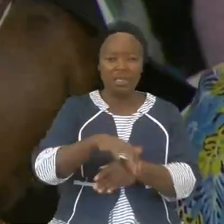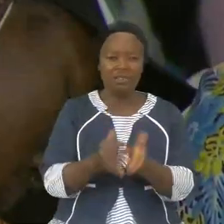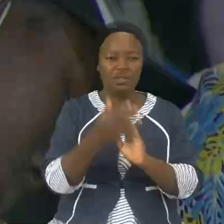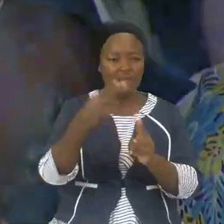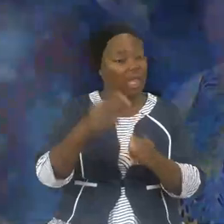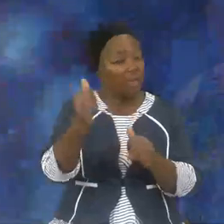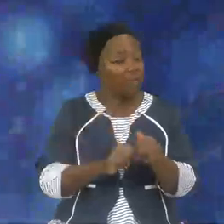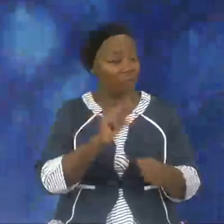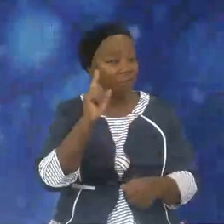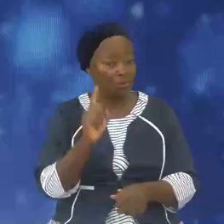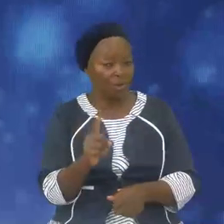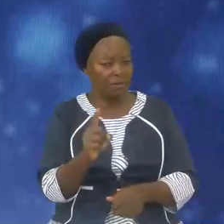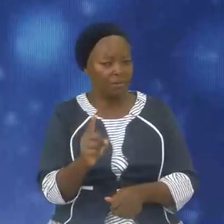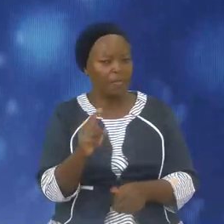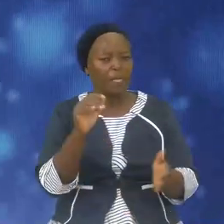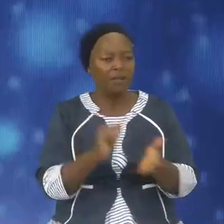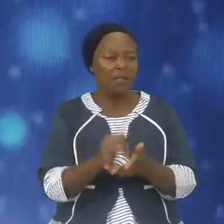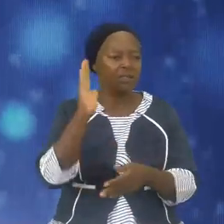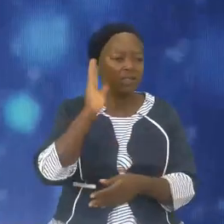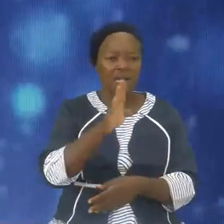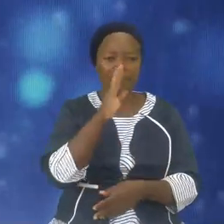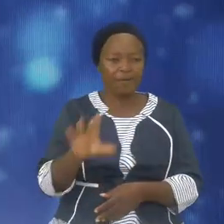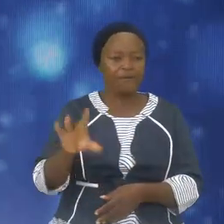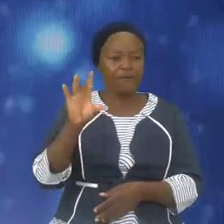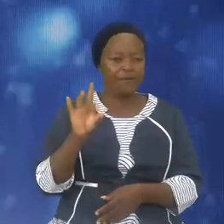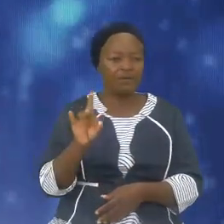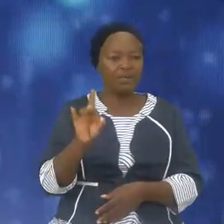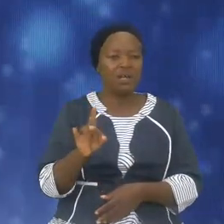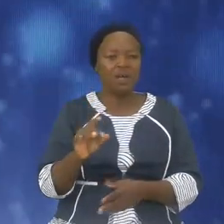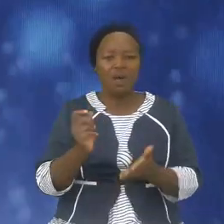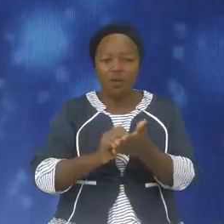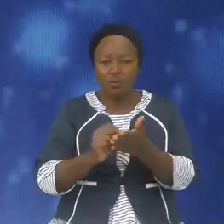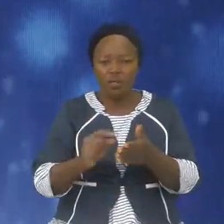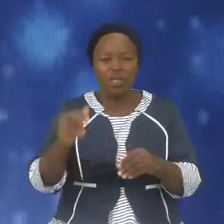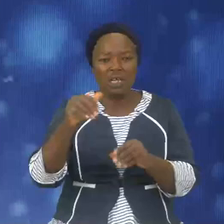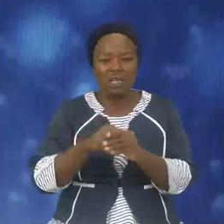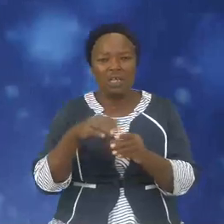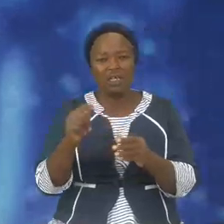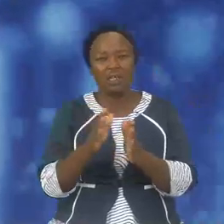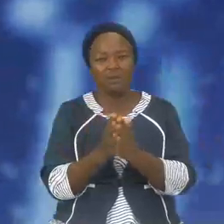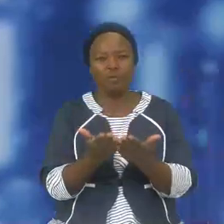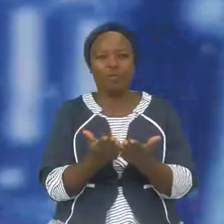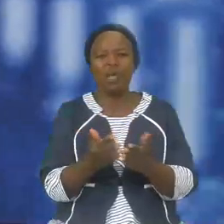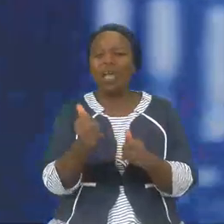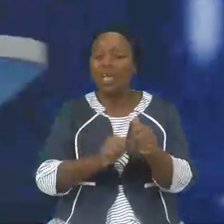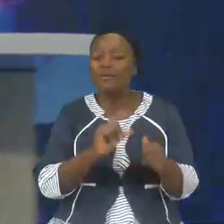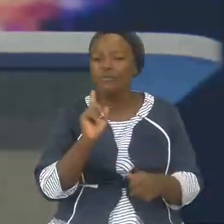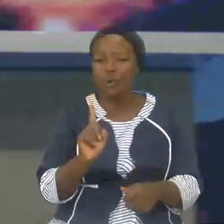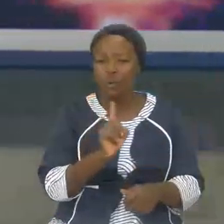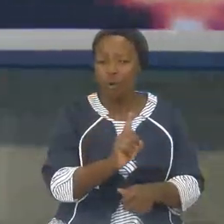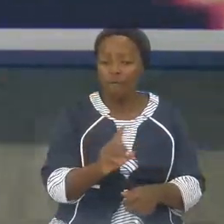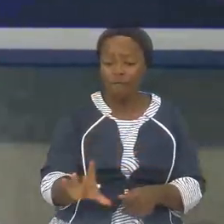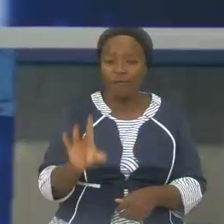notre peuple sera sauvé cette nuit. Et ceux de ton peuple qui seront trouvés inscrits dans le livre seront